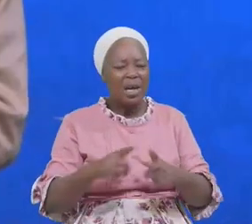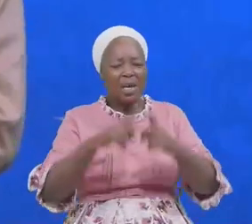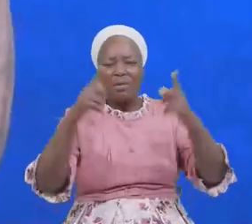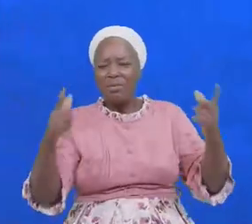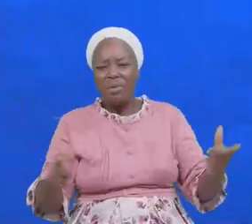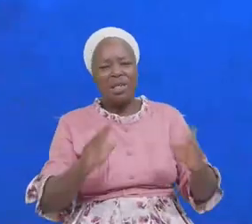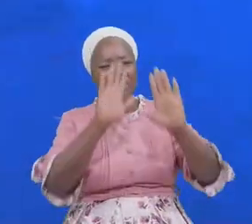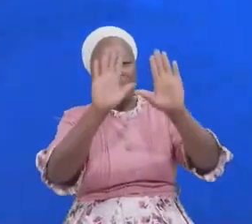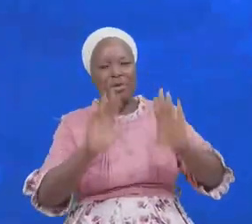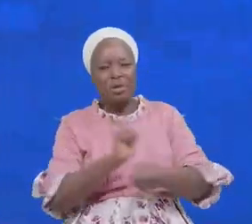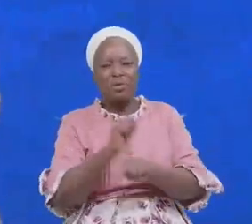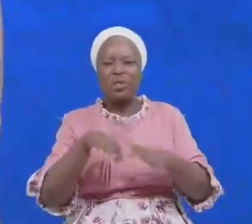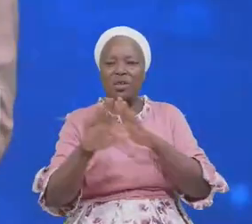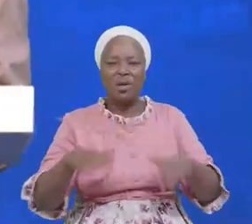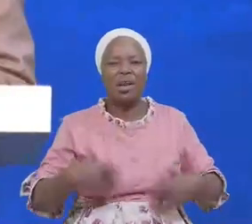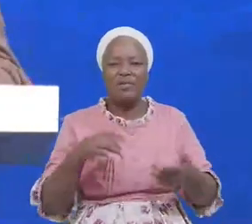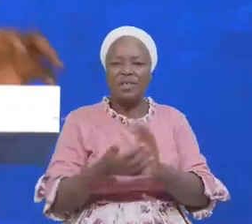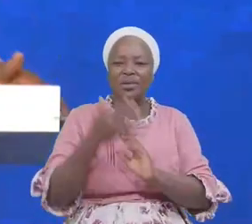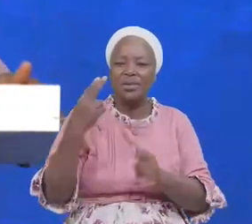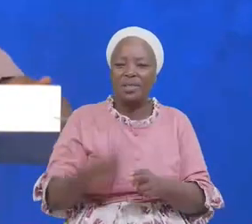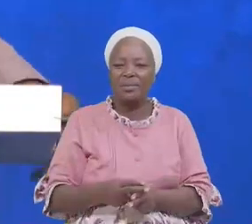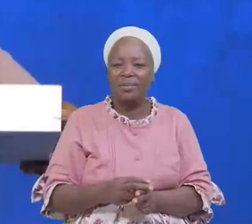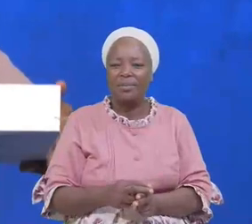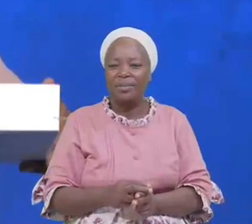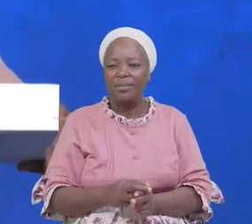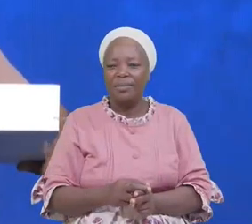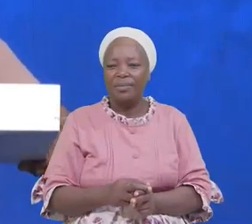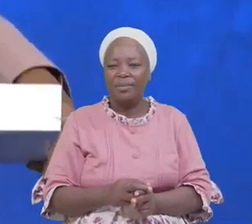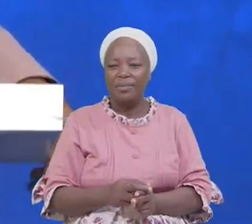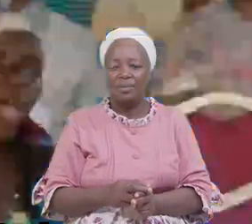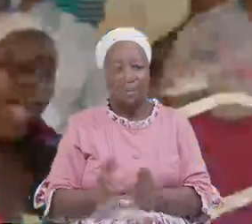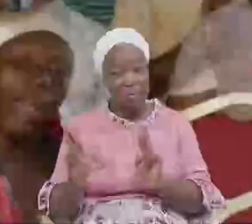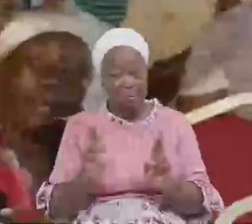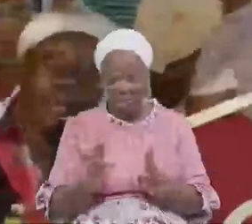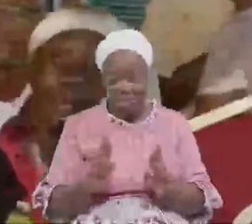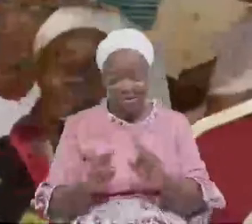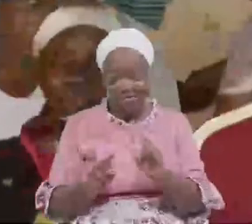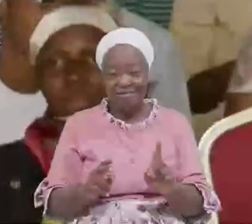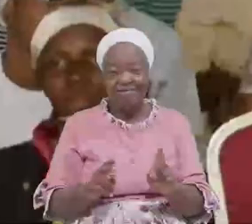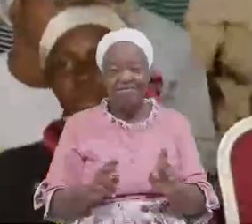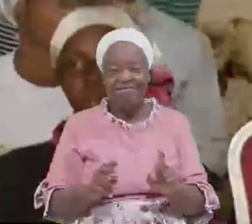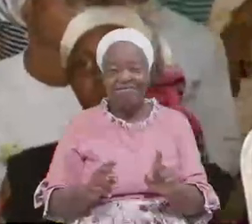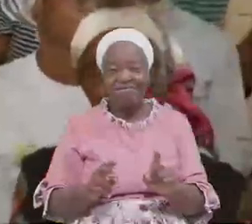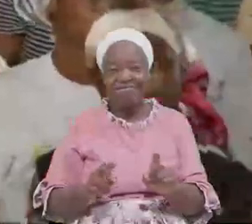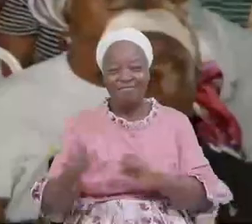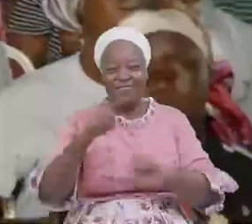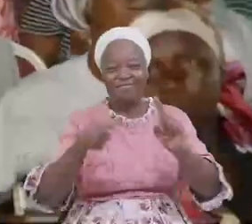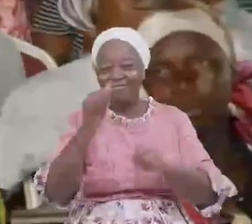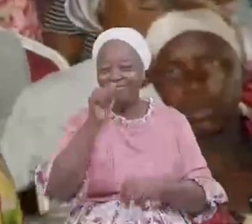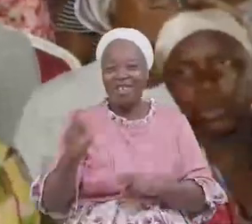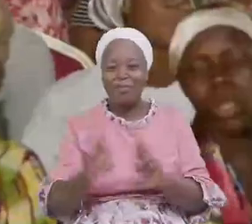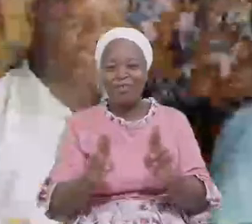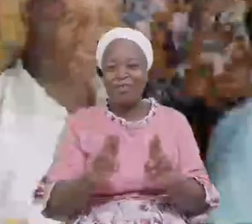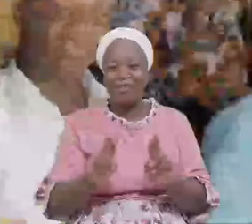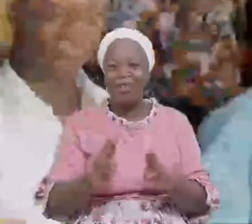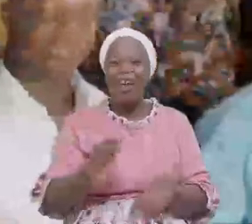Et il accomplira de grandes choses dans ta vie. Prêt? Je suis prêt. Je suis